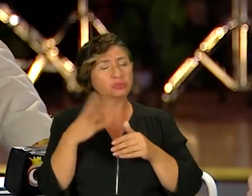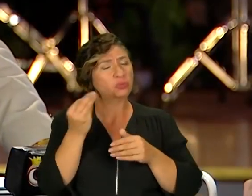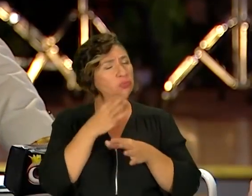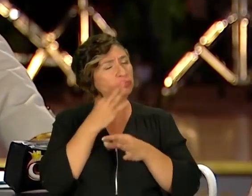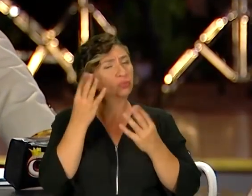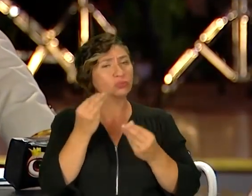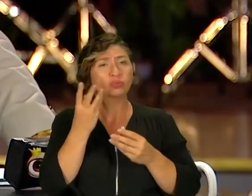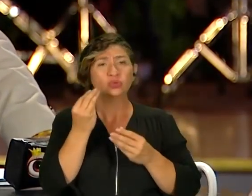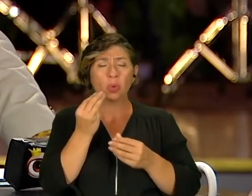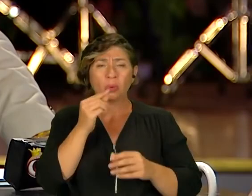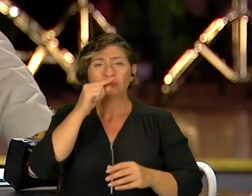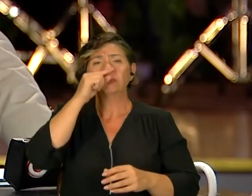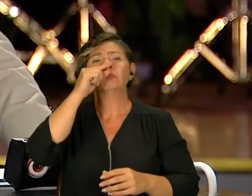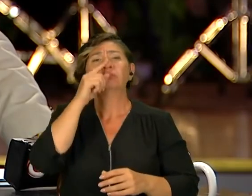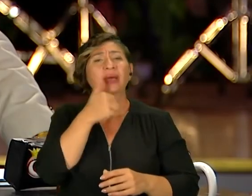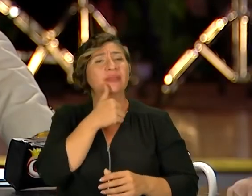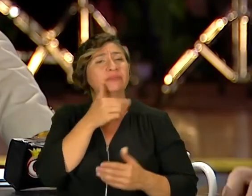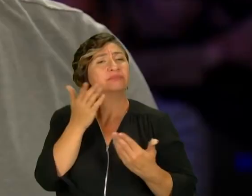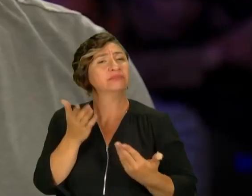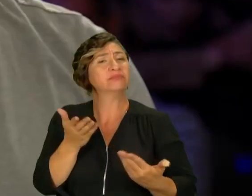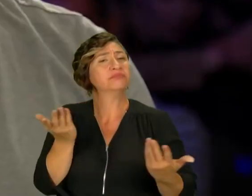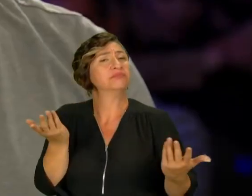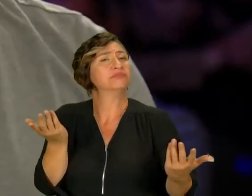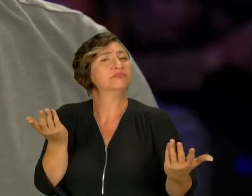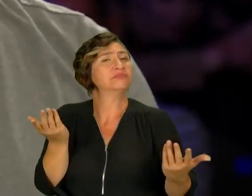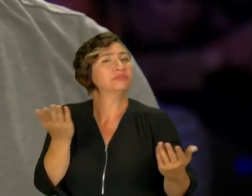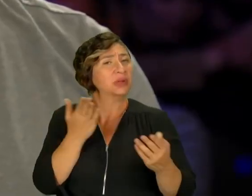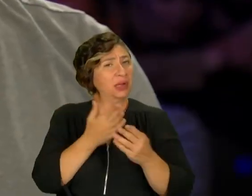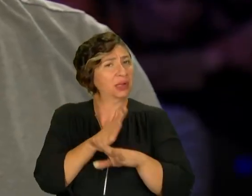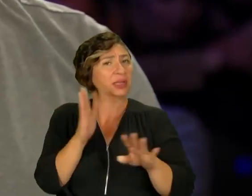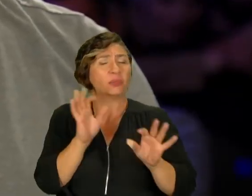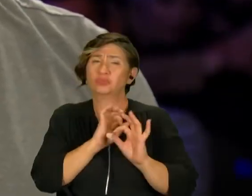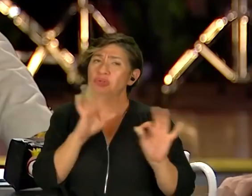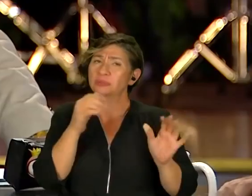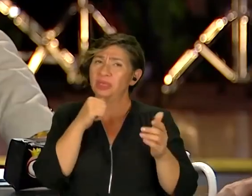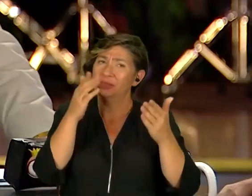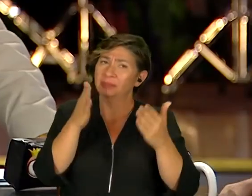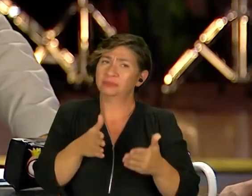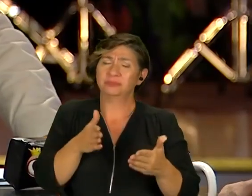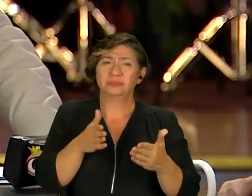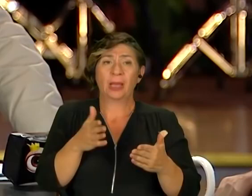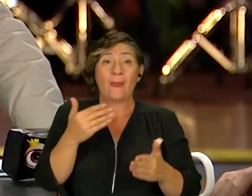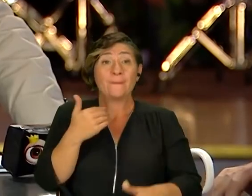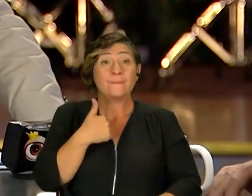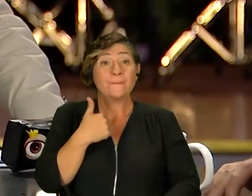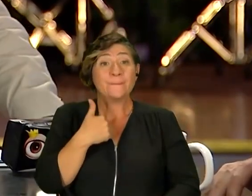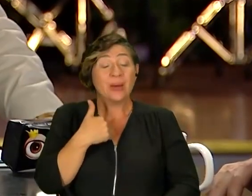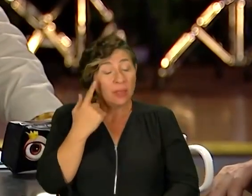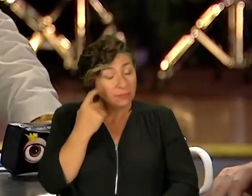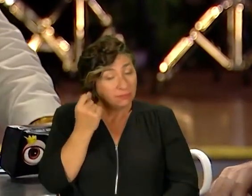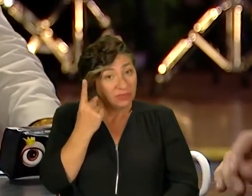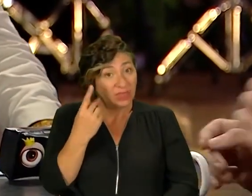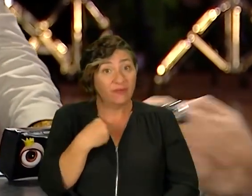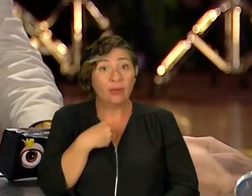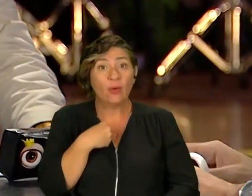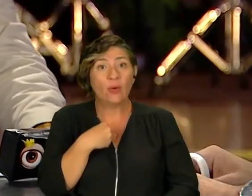çok mutlu oldum. Çünkü çok cool bir adam abi. Yani hakikaten müthiş bir adam. Kesinlikle. Ve yani bana ilham